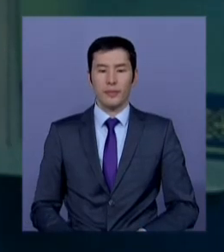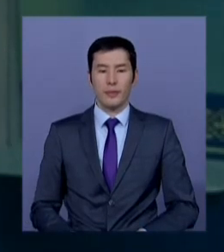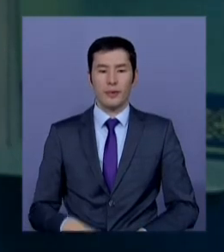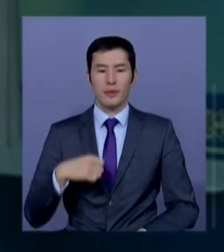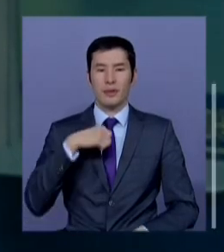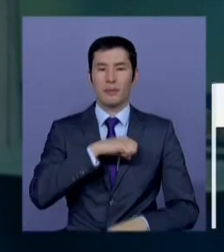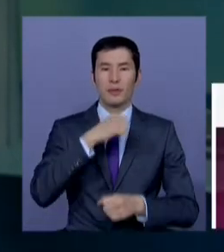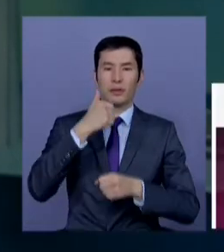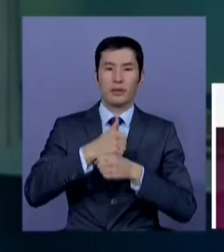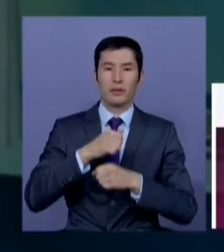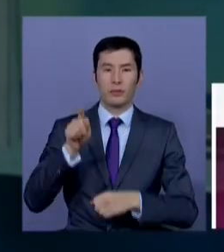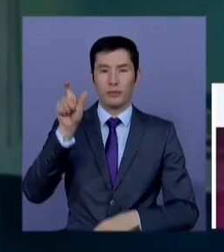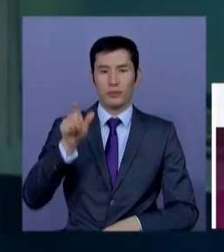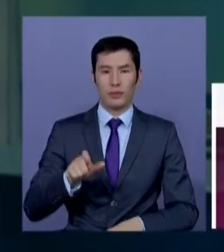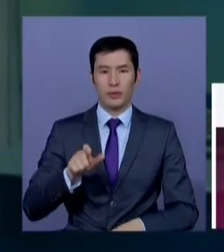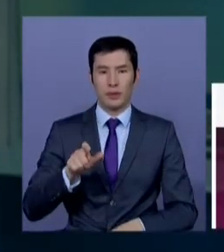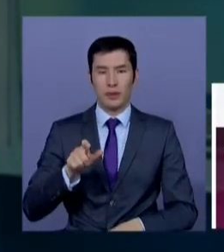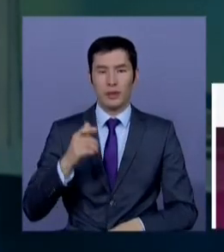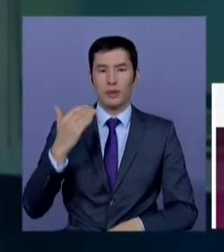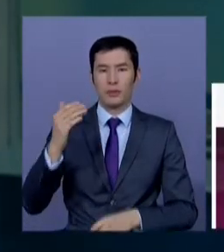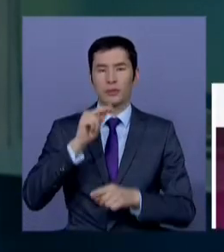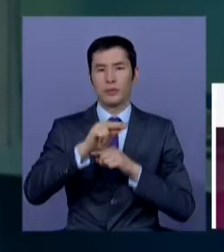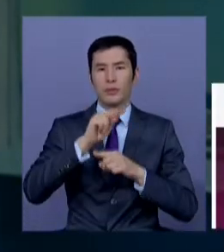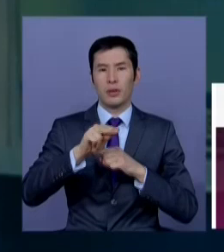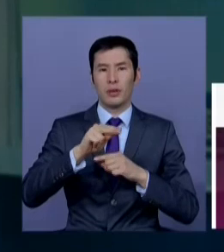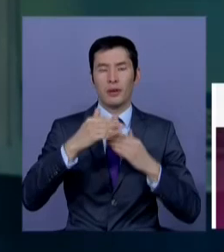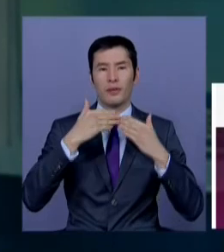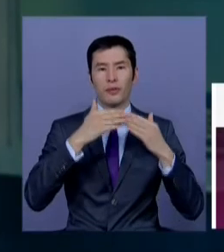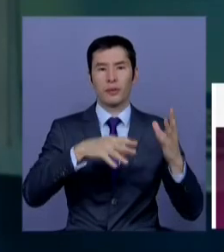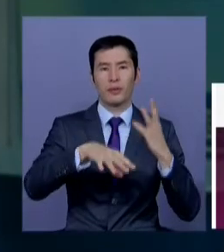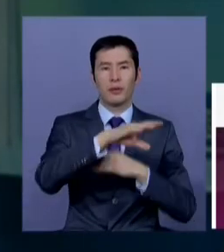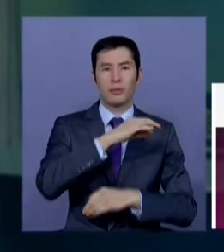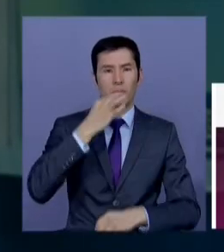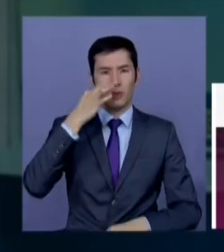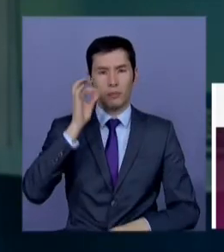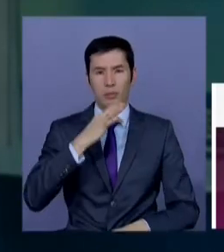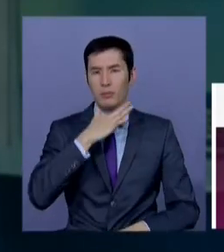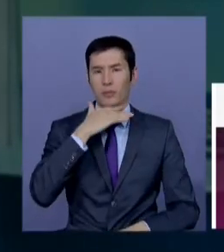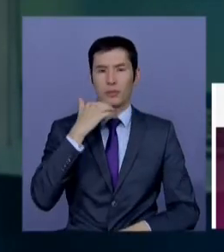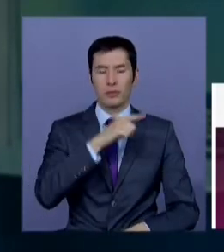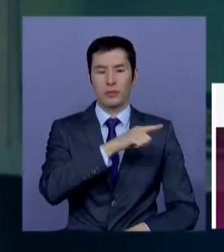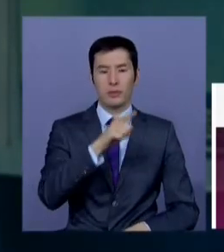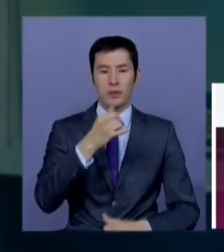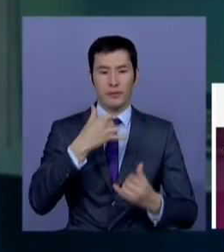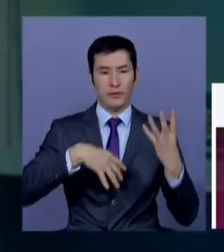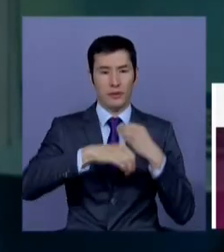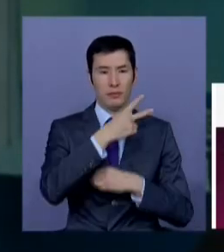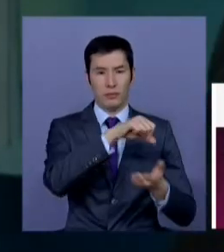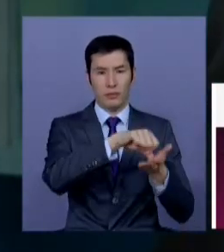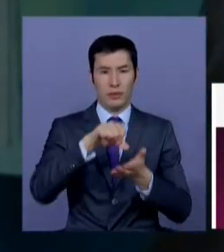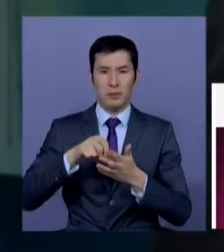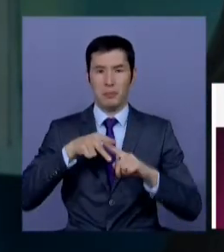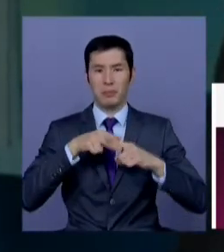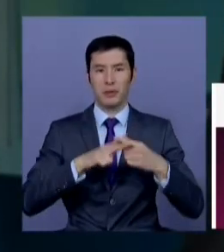Шәмсиевнаның өте талантты шәкірттері бар. Біз қазір сол кафедраның тең жарыстан астам фаузи шарпшының өзінің